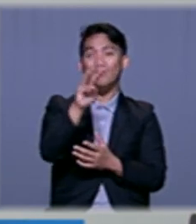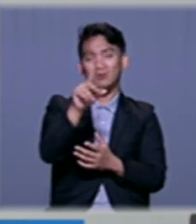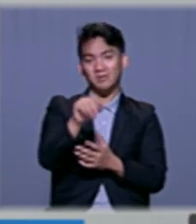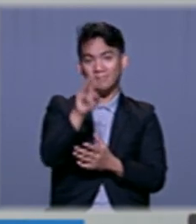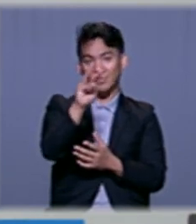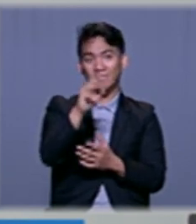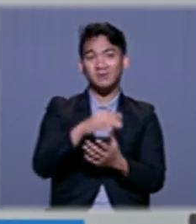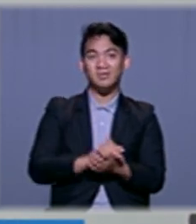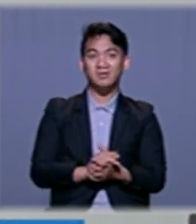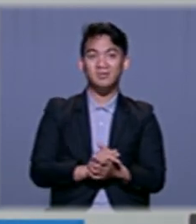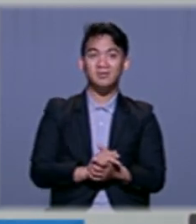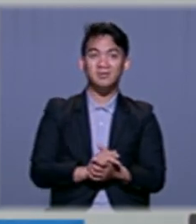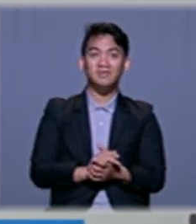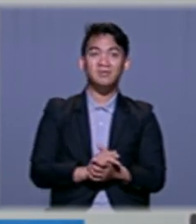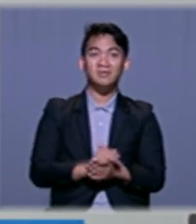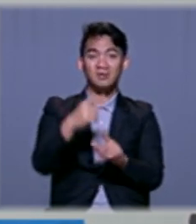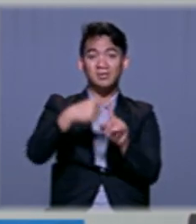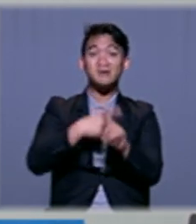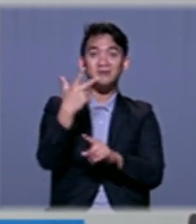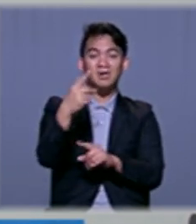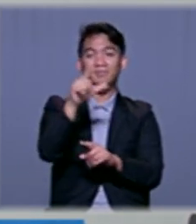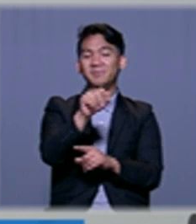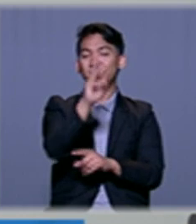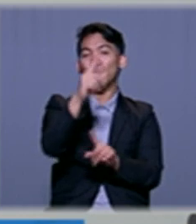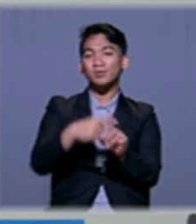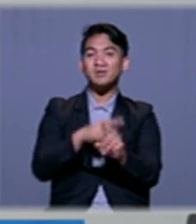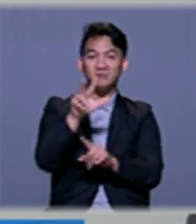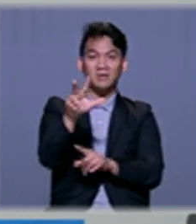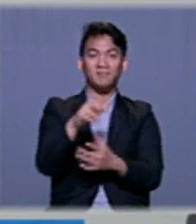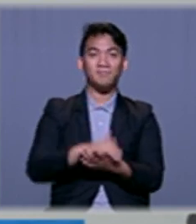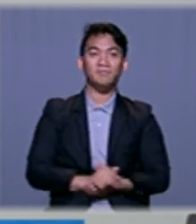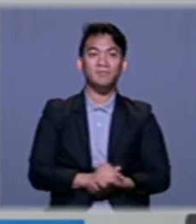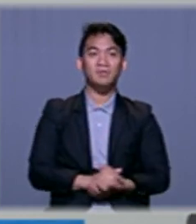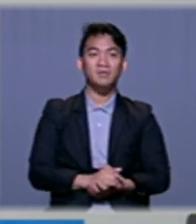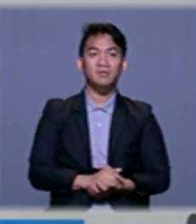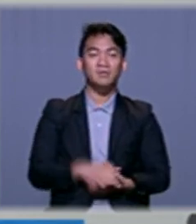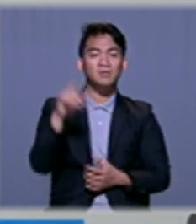26 26 26 มีนา คม26มีนาคมครับครับ